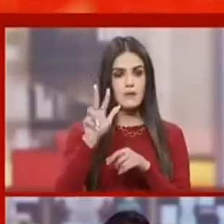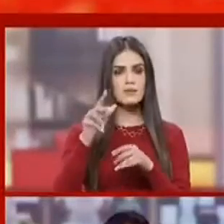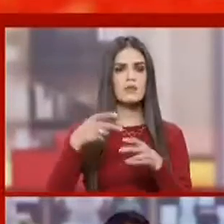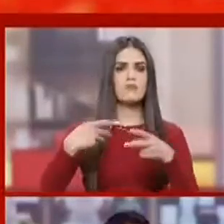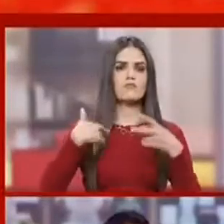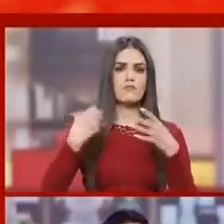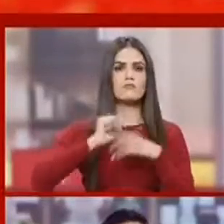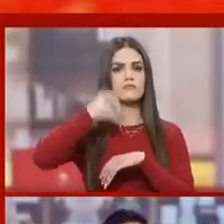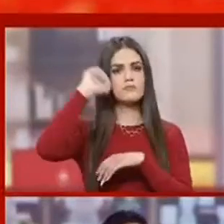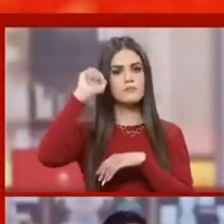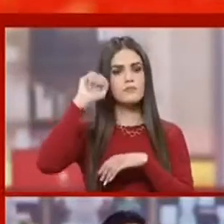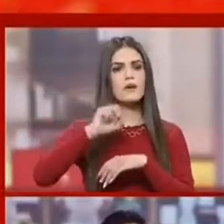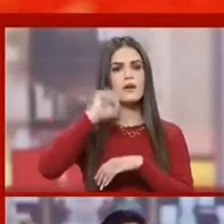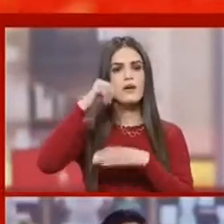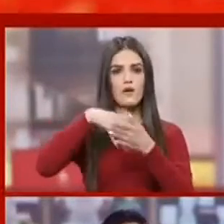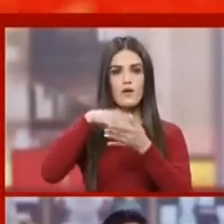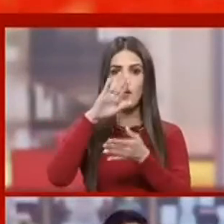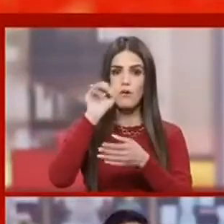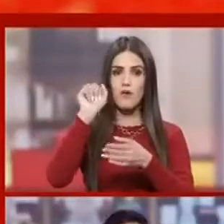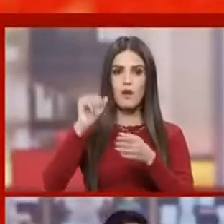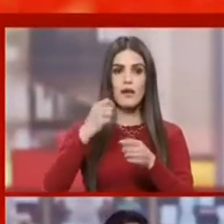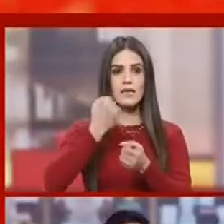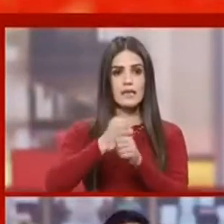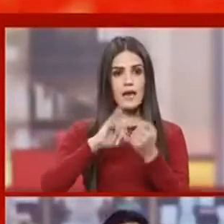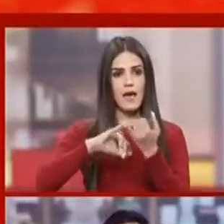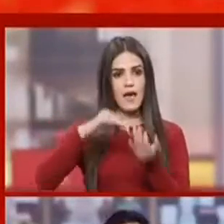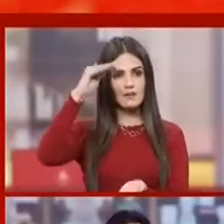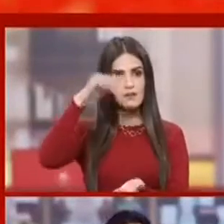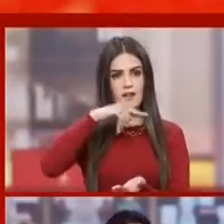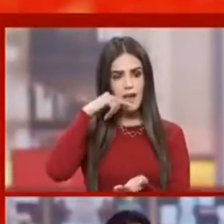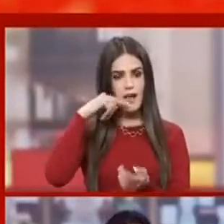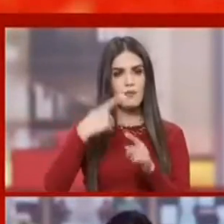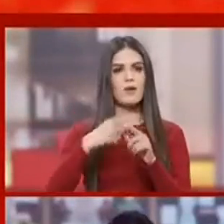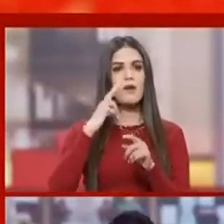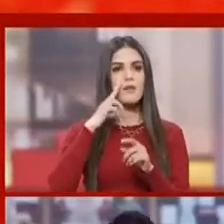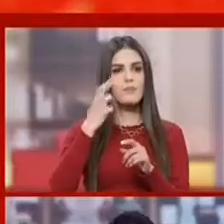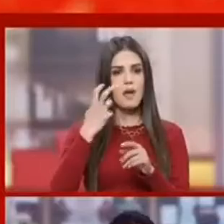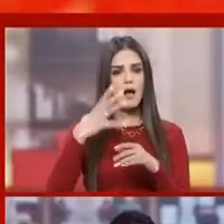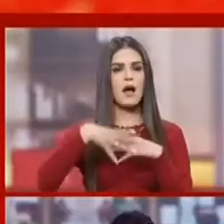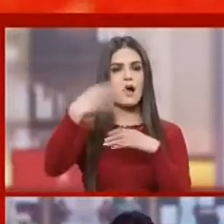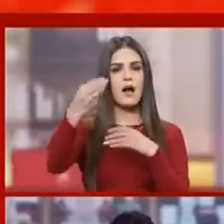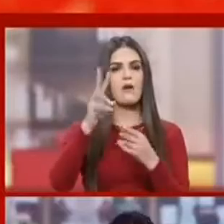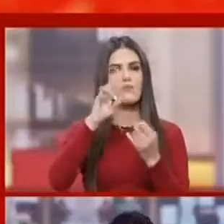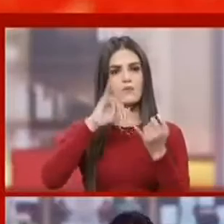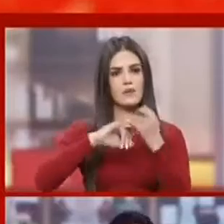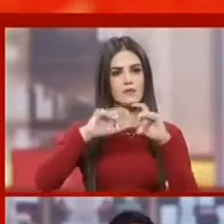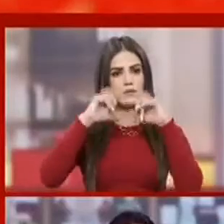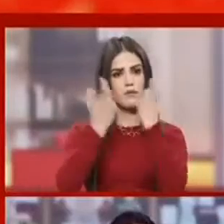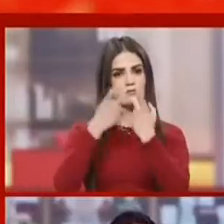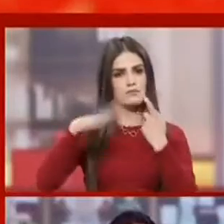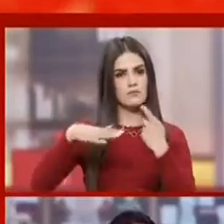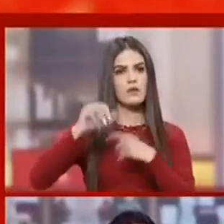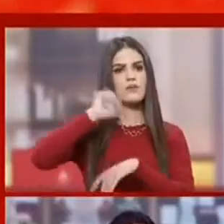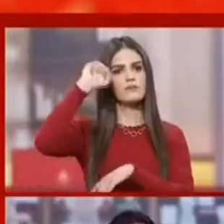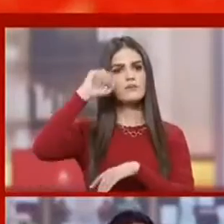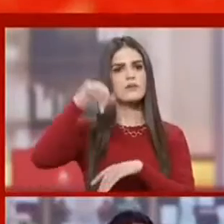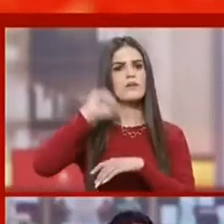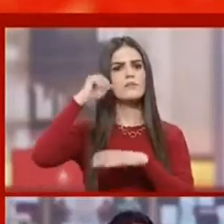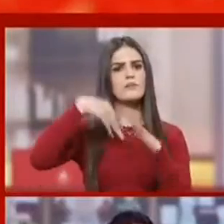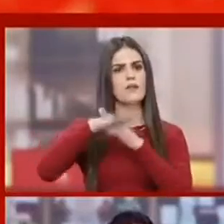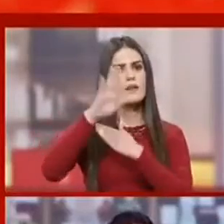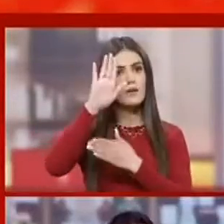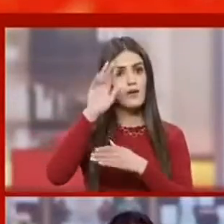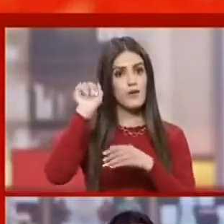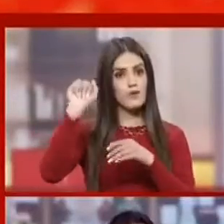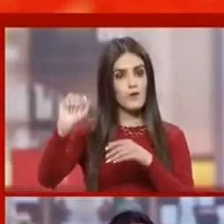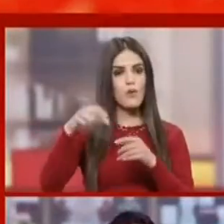प्रदर्शन किया कॉंग्रेस कारिकरता गैस सिलिंडर और प्याज लेकर विधान सवा के बाहर पहुँशे प्रदर्शन किया कॉंग्रेस के प्रदर्शन के